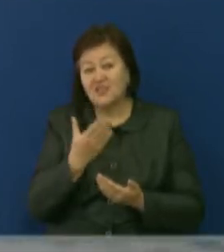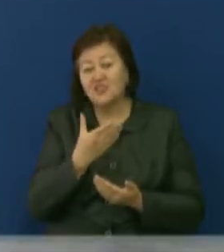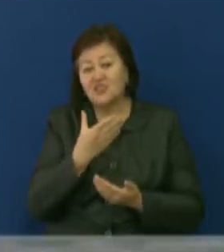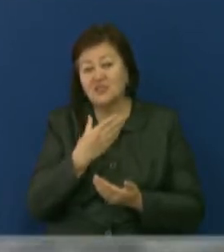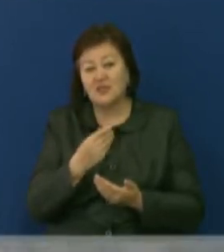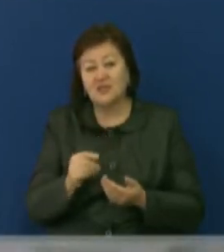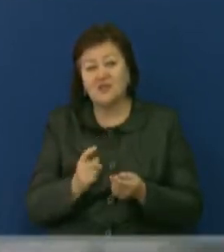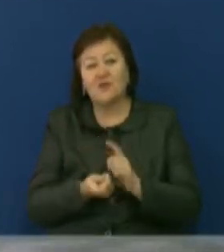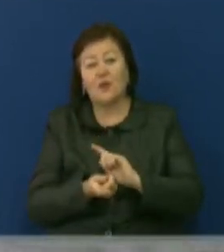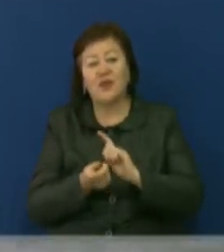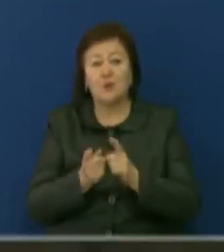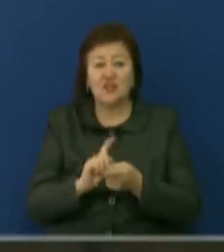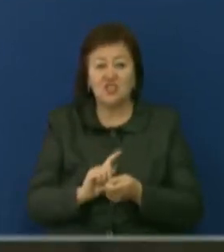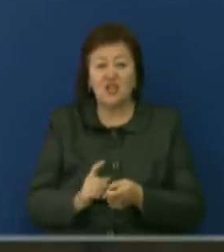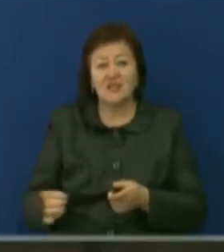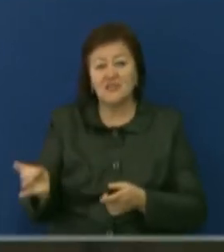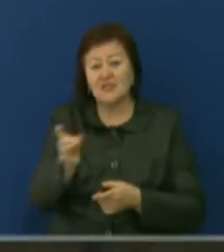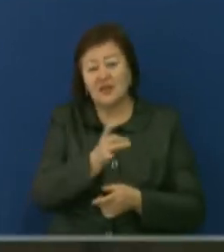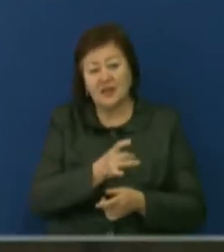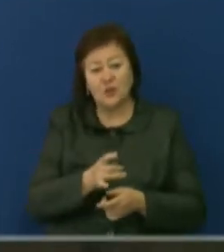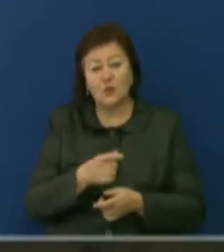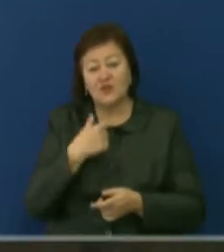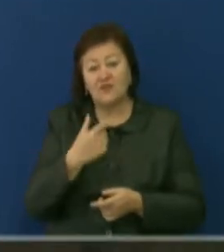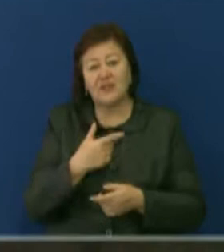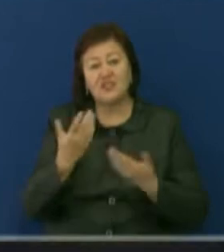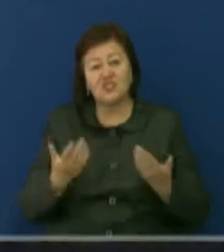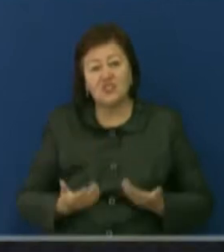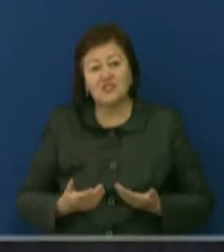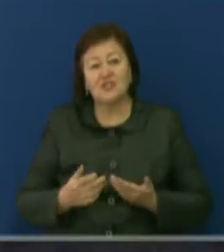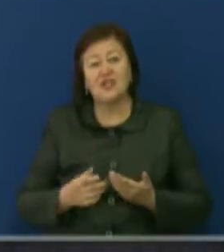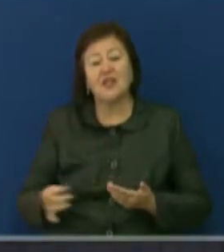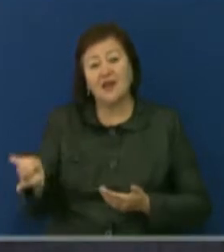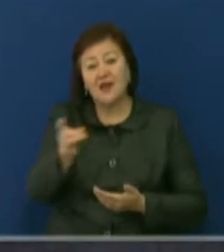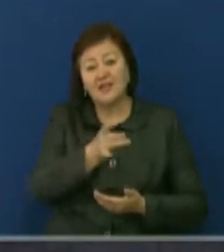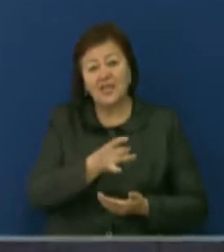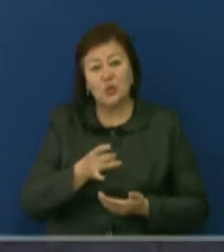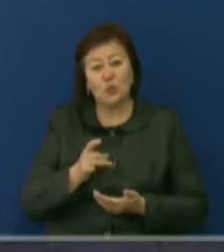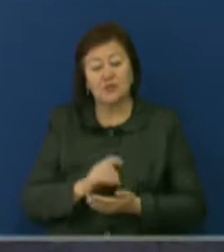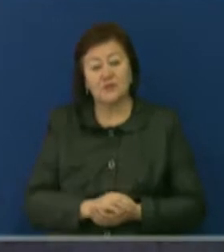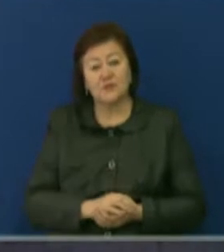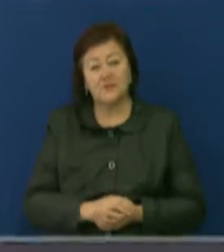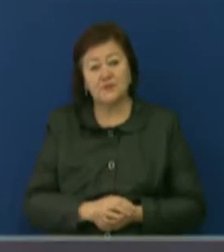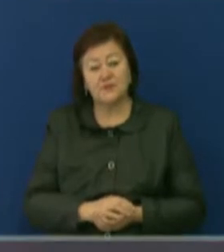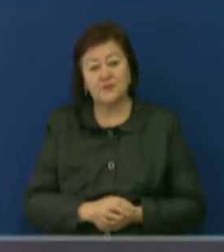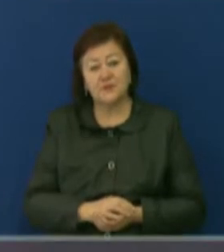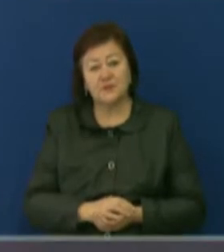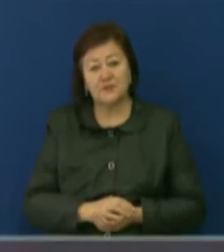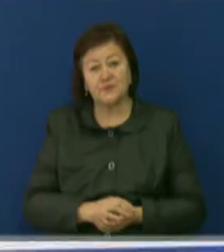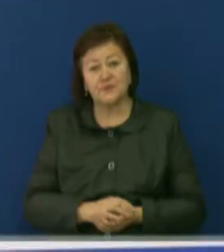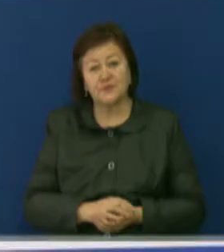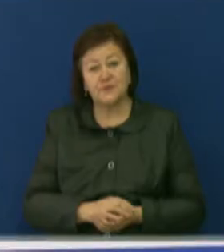Біз оған қуаныштымыз, дейді Мөлтек аудан тұрғындары. Бердібек Қарымбай, Бақытгүл Қазез, Елжан Мағзымов, Семей